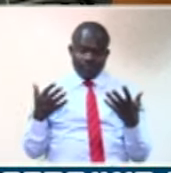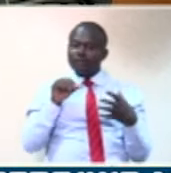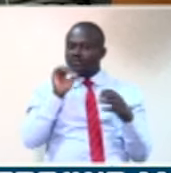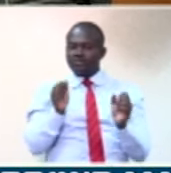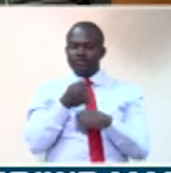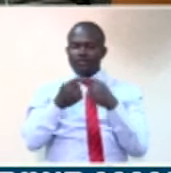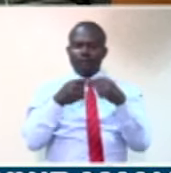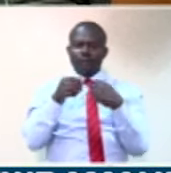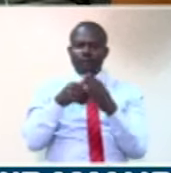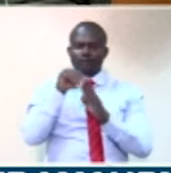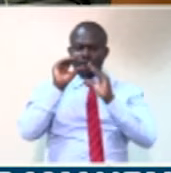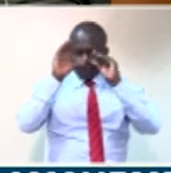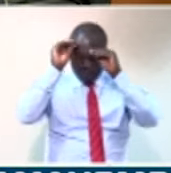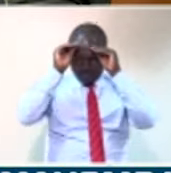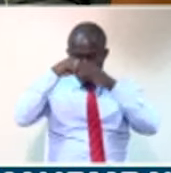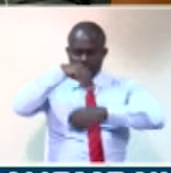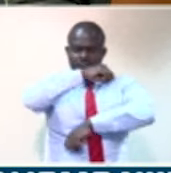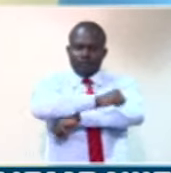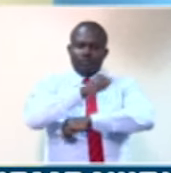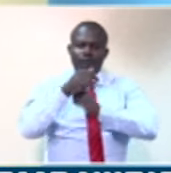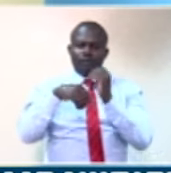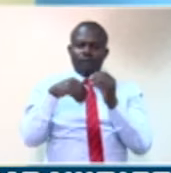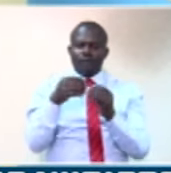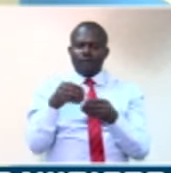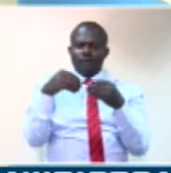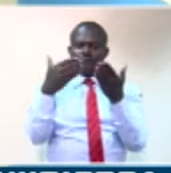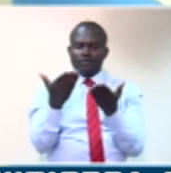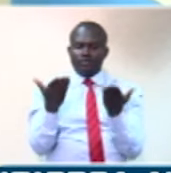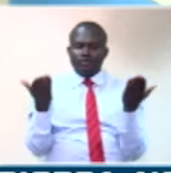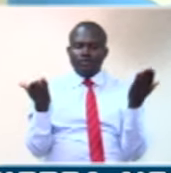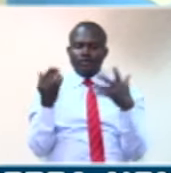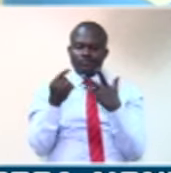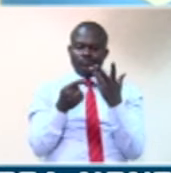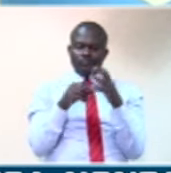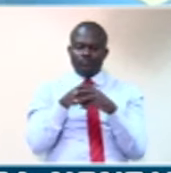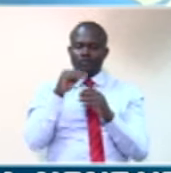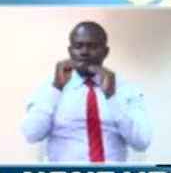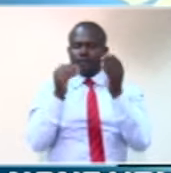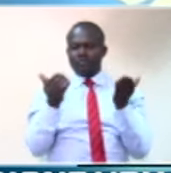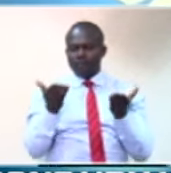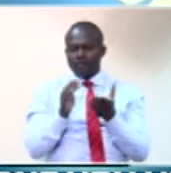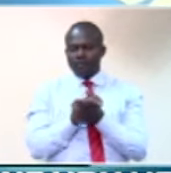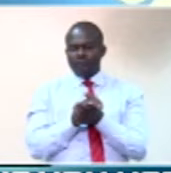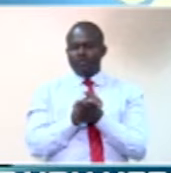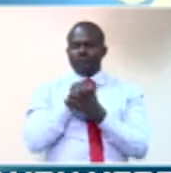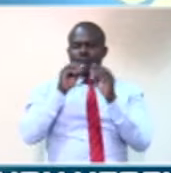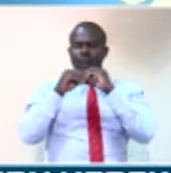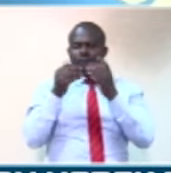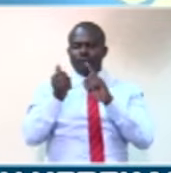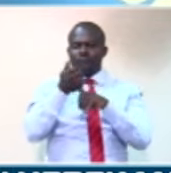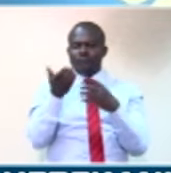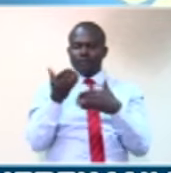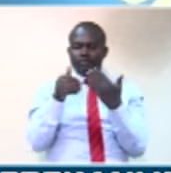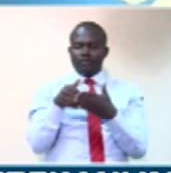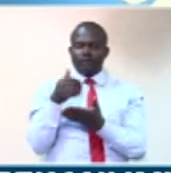byakomeza gutyo. Abandi bemererwa kwiga muri iri shuri amasomo bahabwa na amasomo ari mu zihe nzego, ese ubu umusaruro umaze kugeraho ni